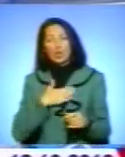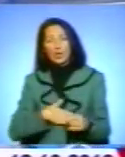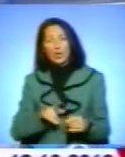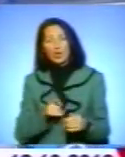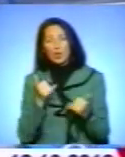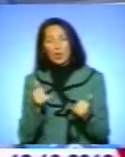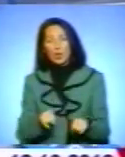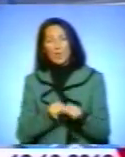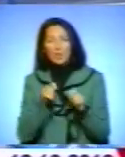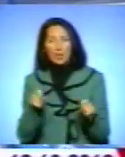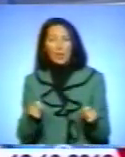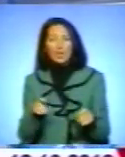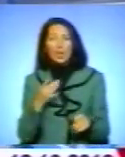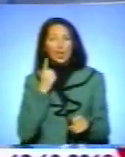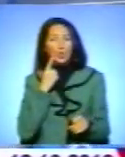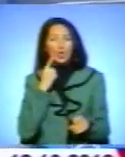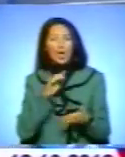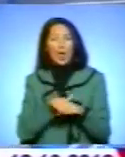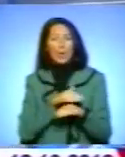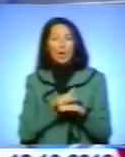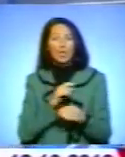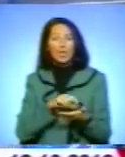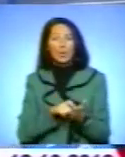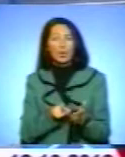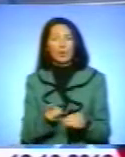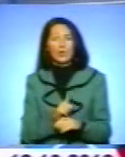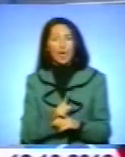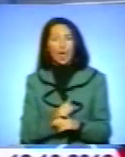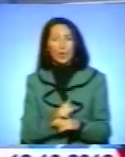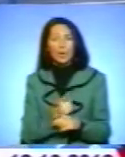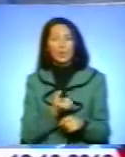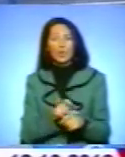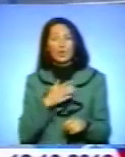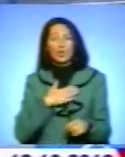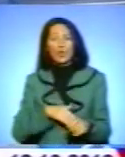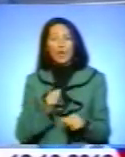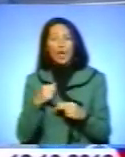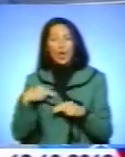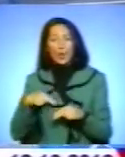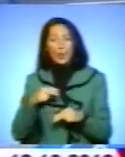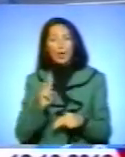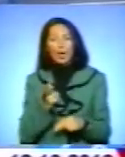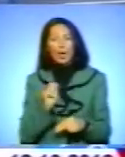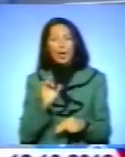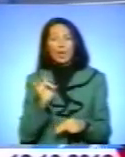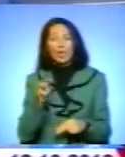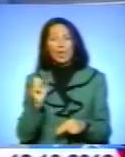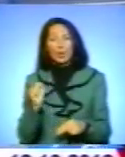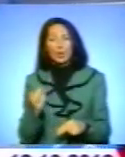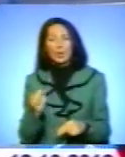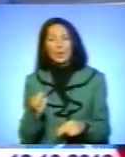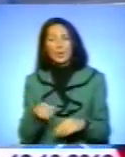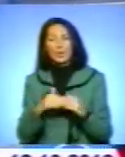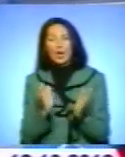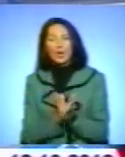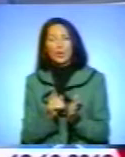сьогодні відкривається стоматологічний благодійний кабінет тут в Тернополі. Ми дуже задоволені роботою «Карітас» у Тернопіль загалом, оскільки навіть за